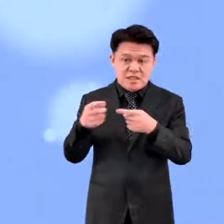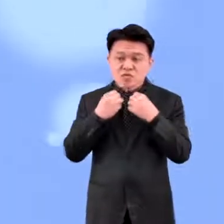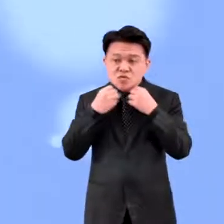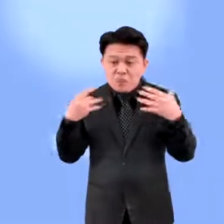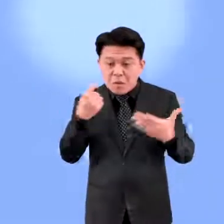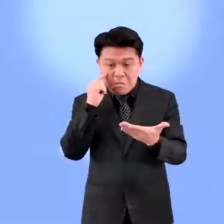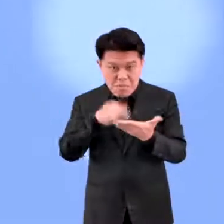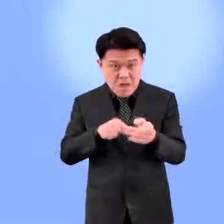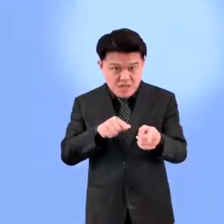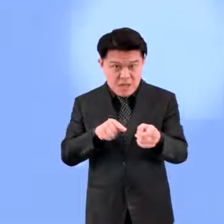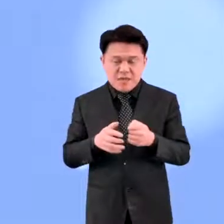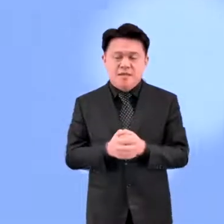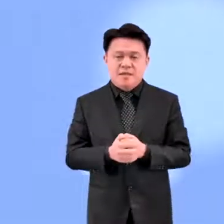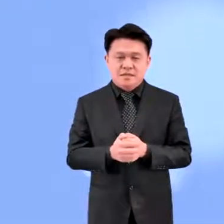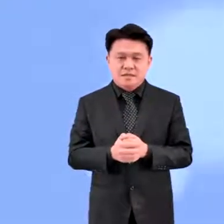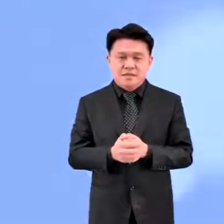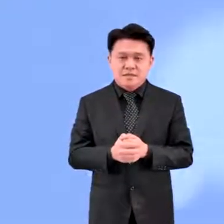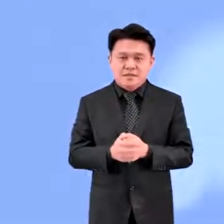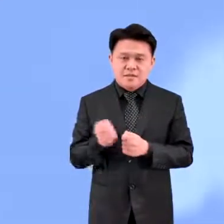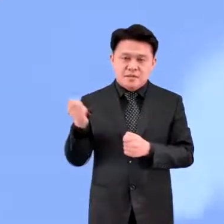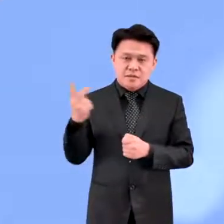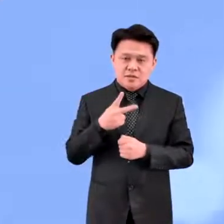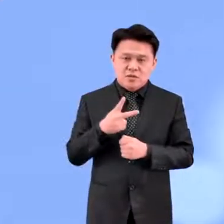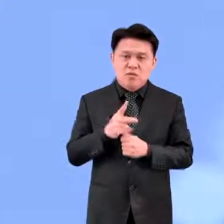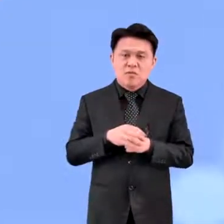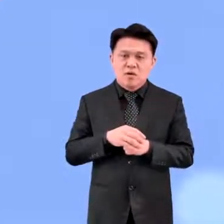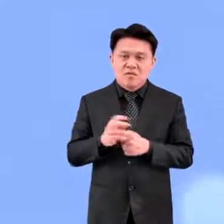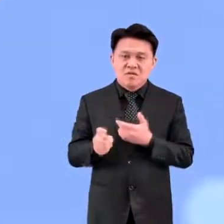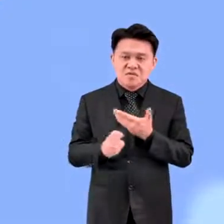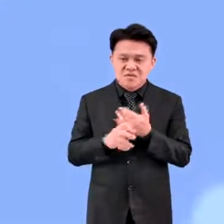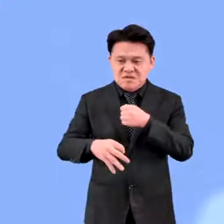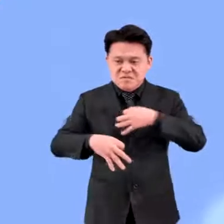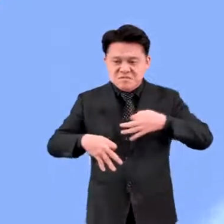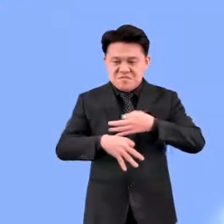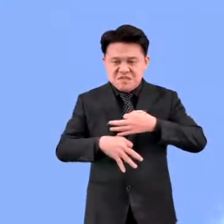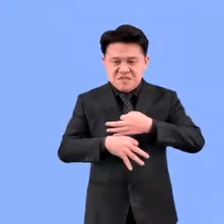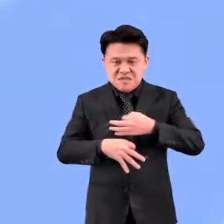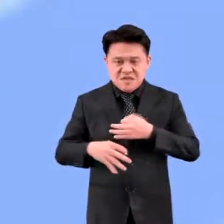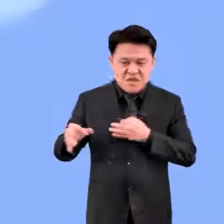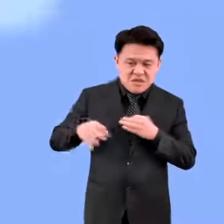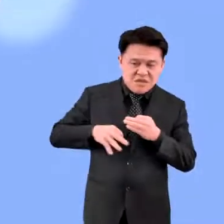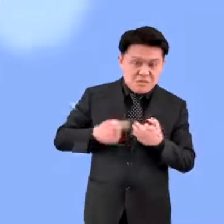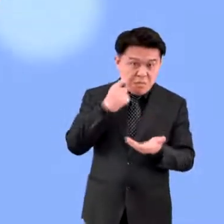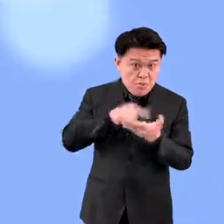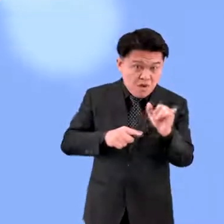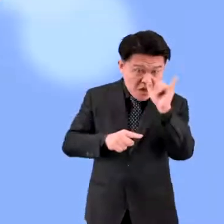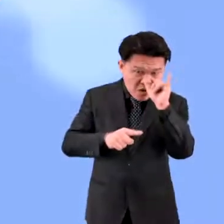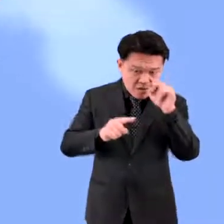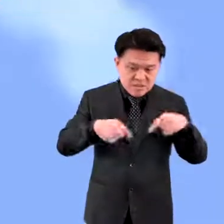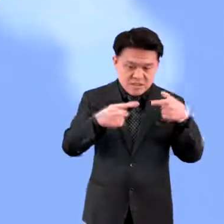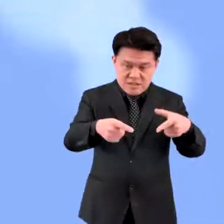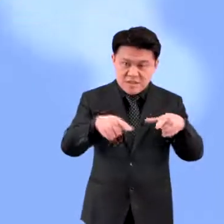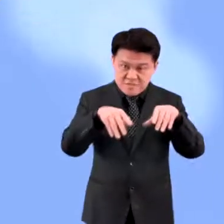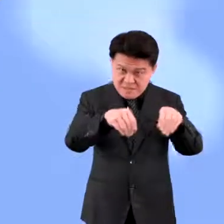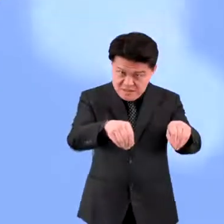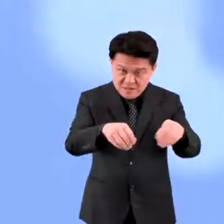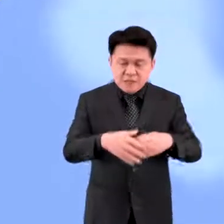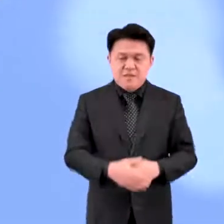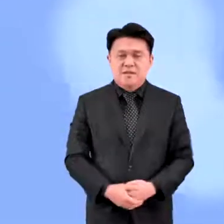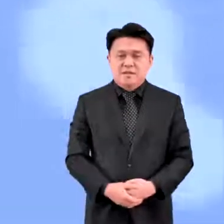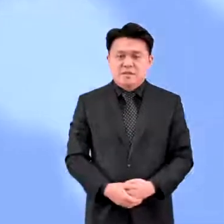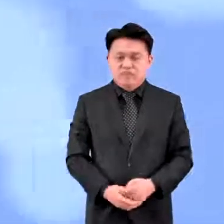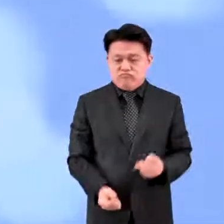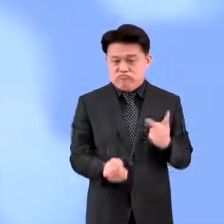일자리 사업에 중복으로 참여한 경우, 부정수급이 발생한 경우에는 즉시 참여가